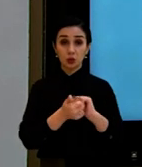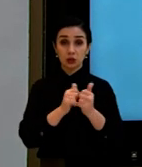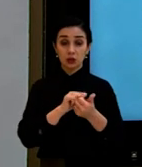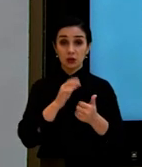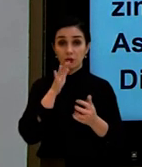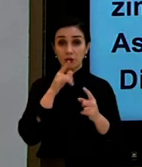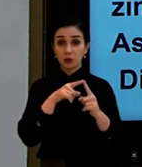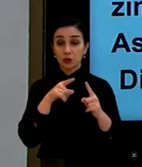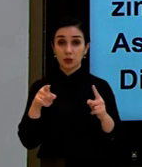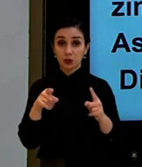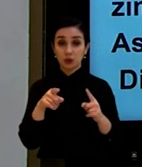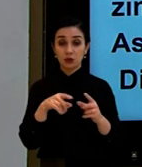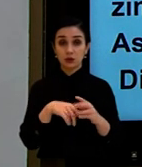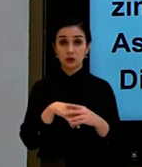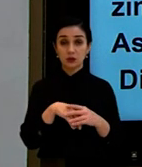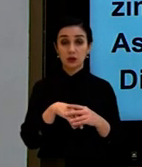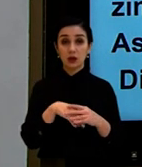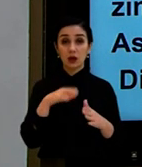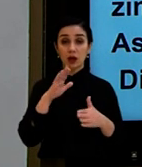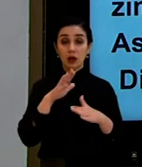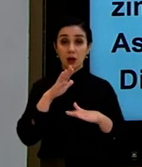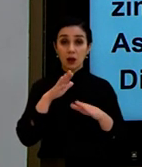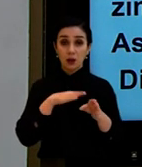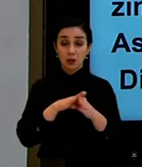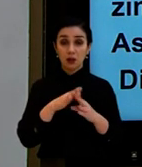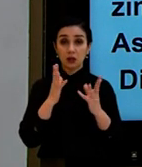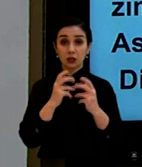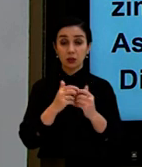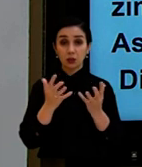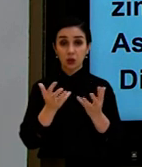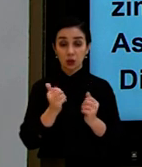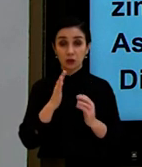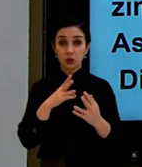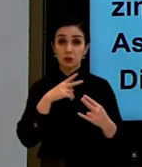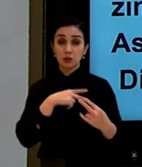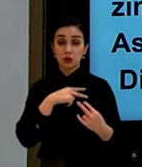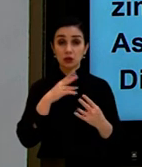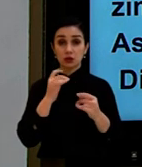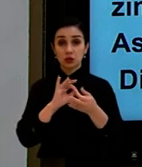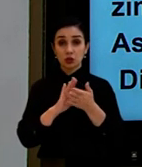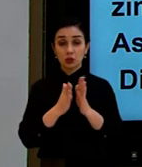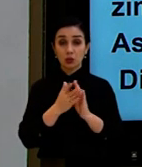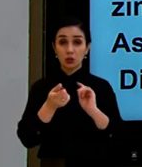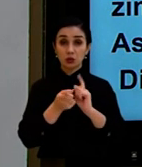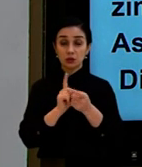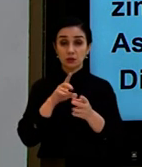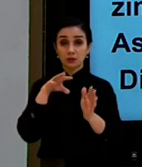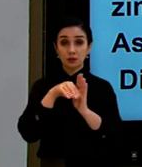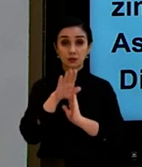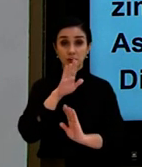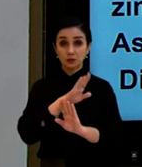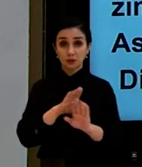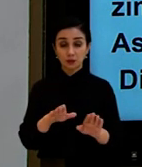o'zgartirilishi muddatga amal qilishi inobatga olinib, mehnat shartnomalariga o'zgartirishlar